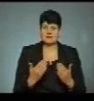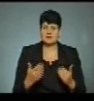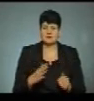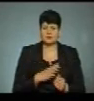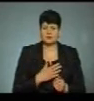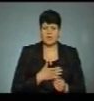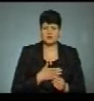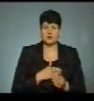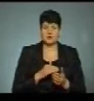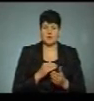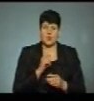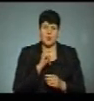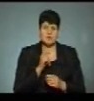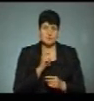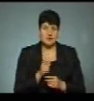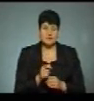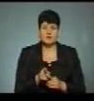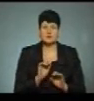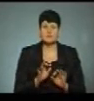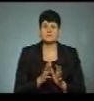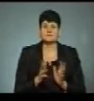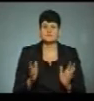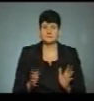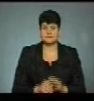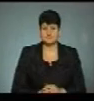наш кореспондент Тарас Бурак. Він розповість про це більше.